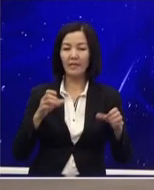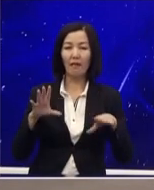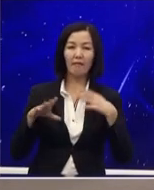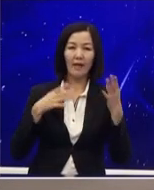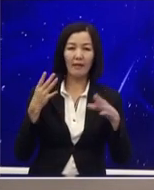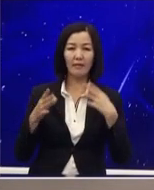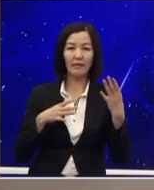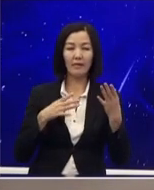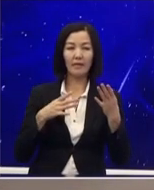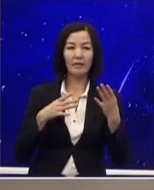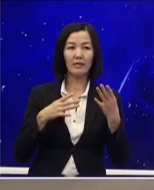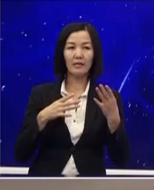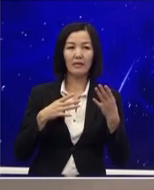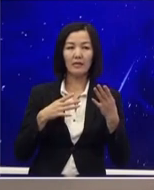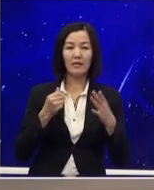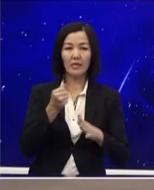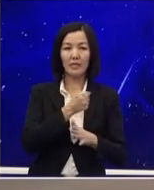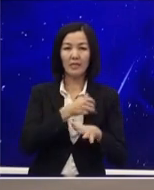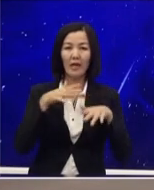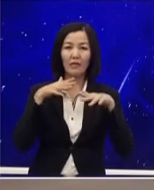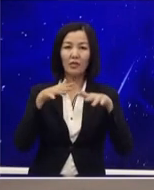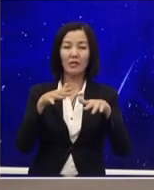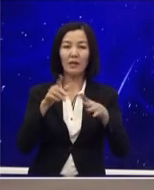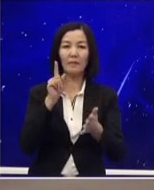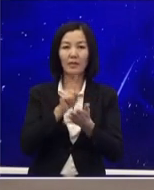де ең бірінші десантшының